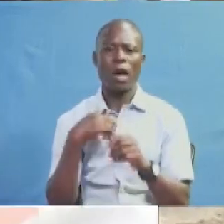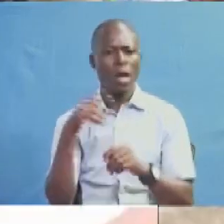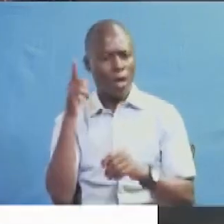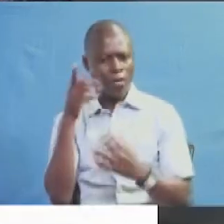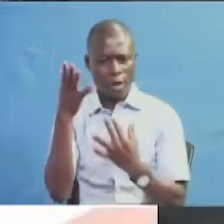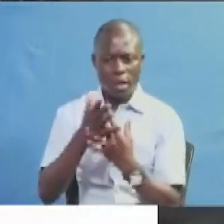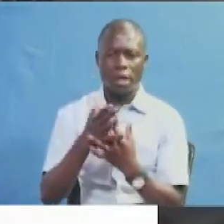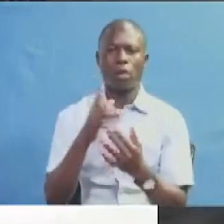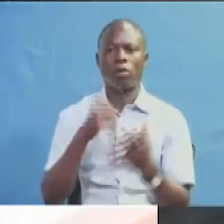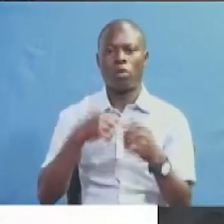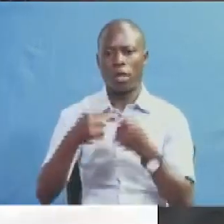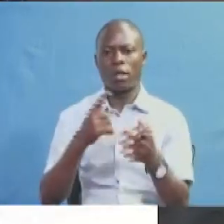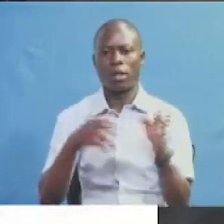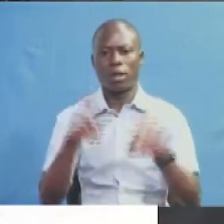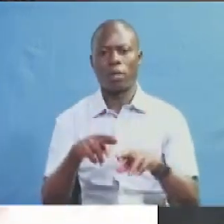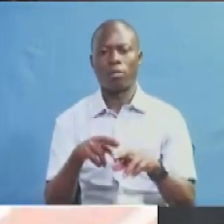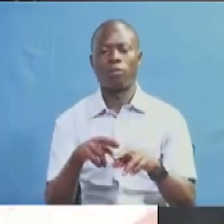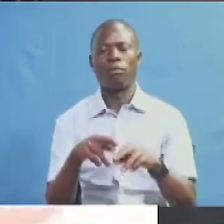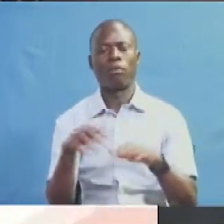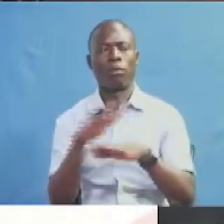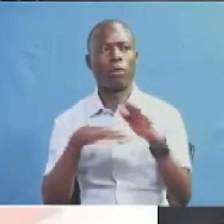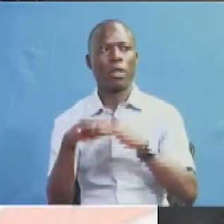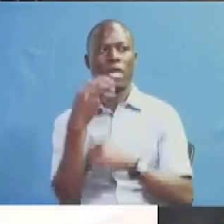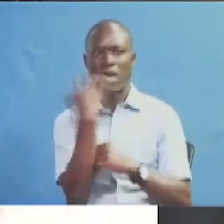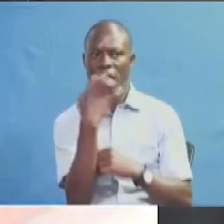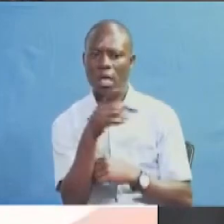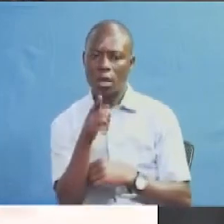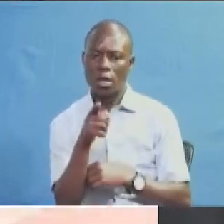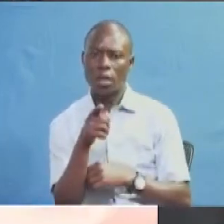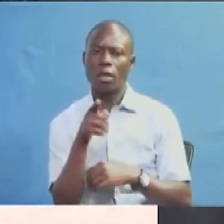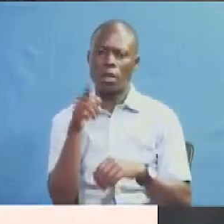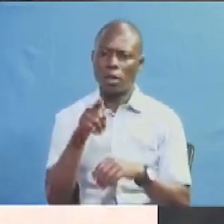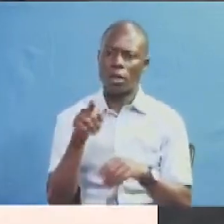kilio chao. Bwana Gachagua, factory